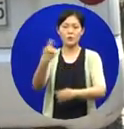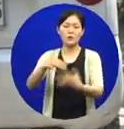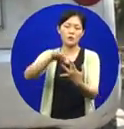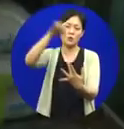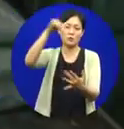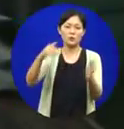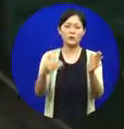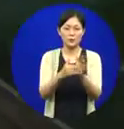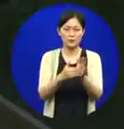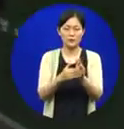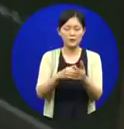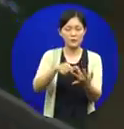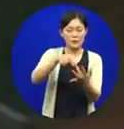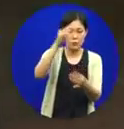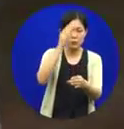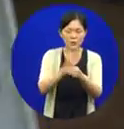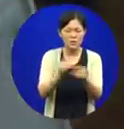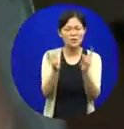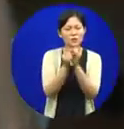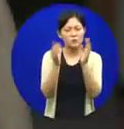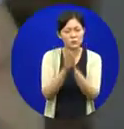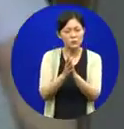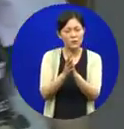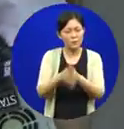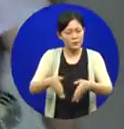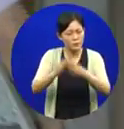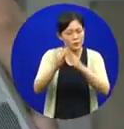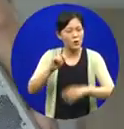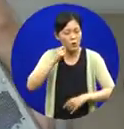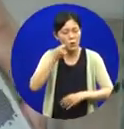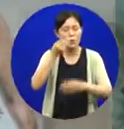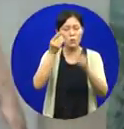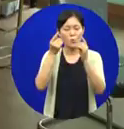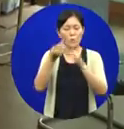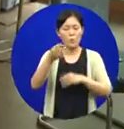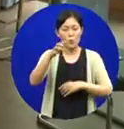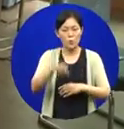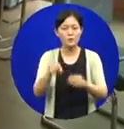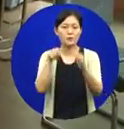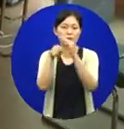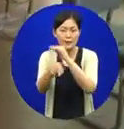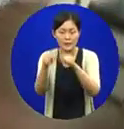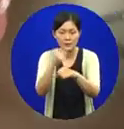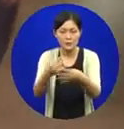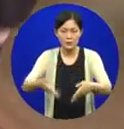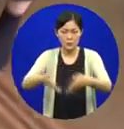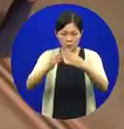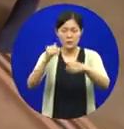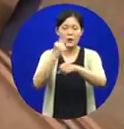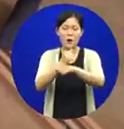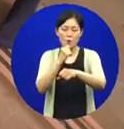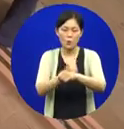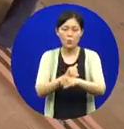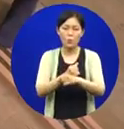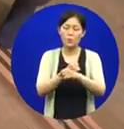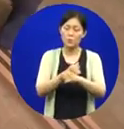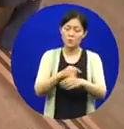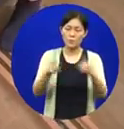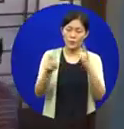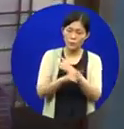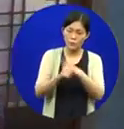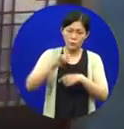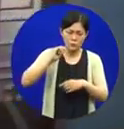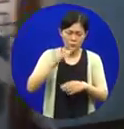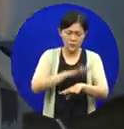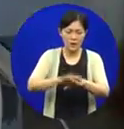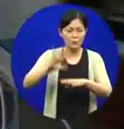대상을 선정했습니다. 대상자 중 직접 설치가 어려운 곳은 직접 찾아가 설치해주고 고장 없이 잘